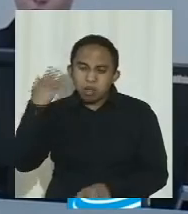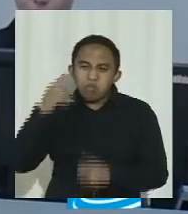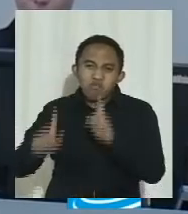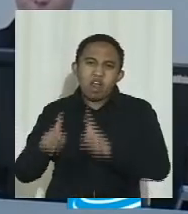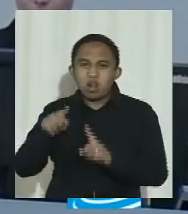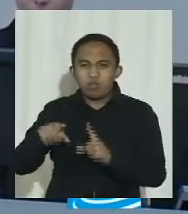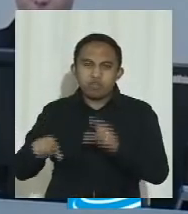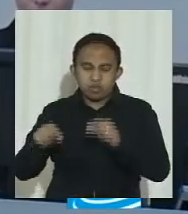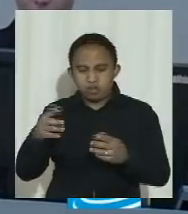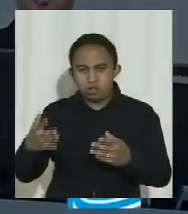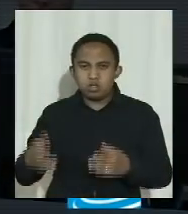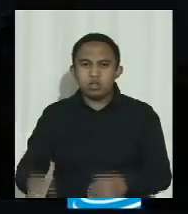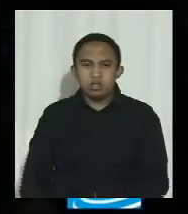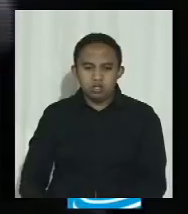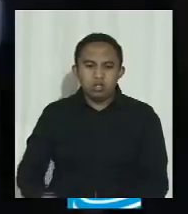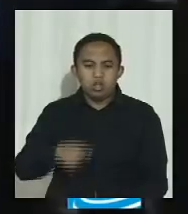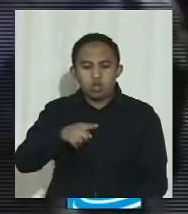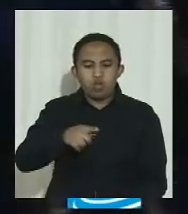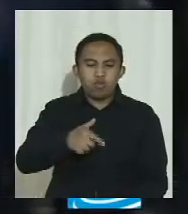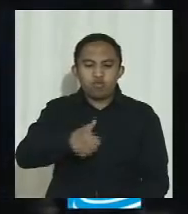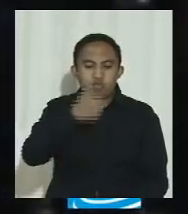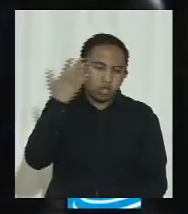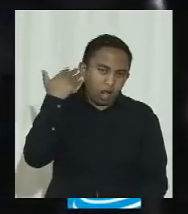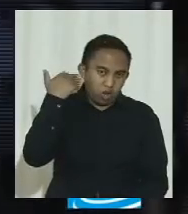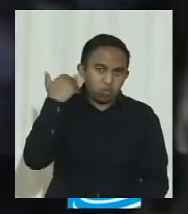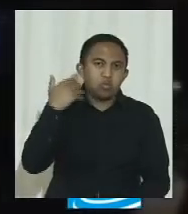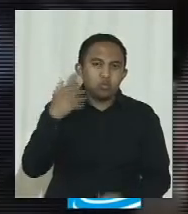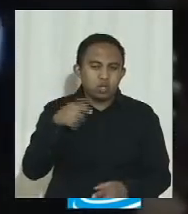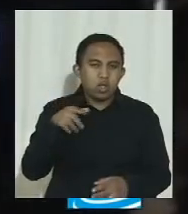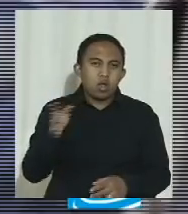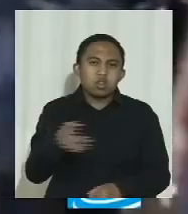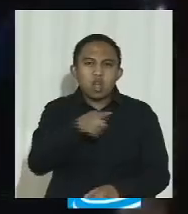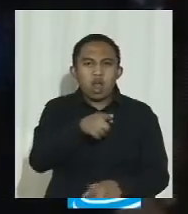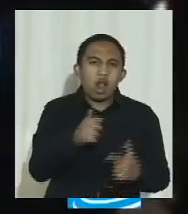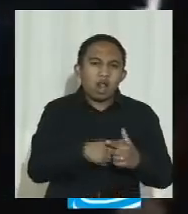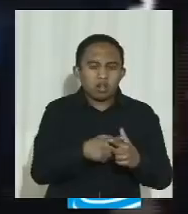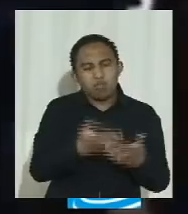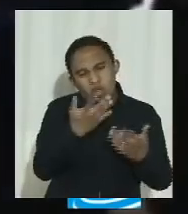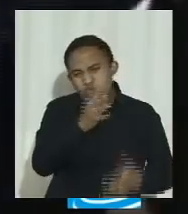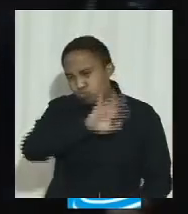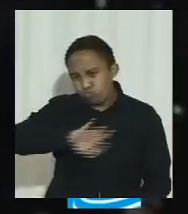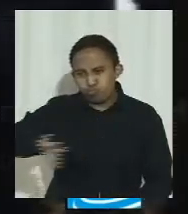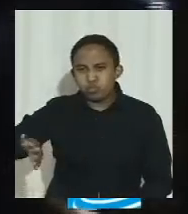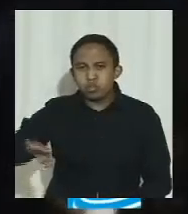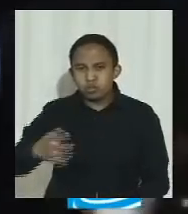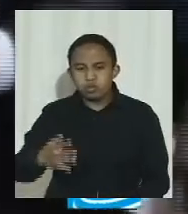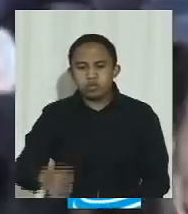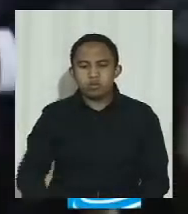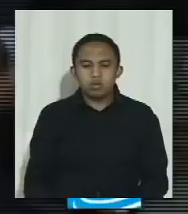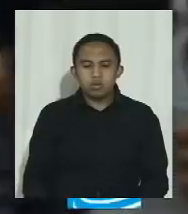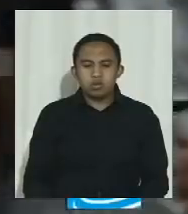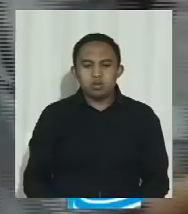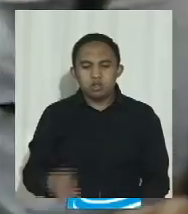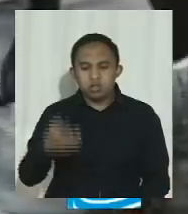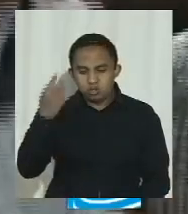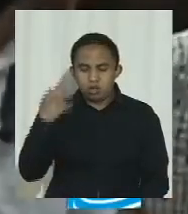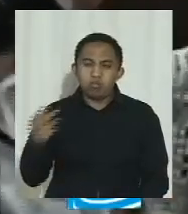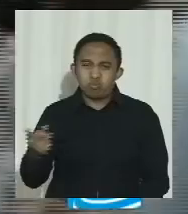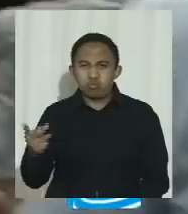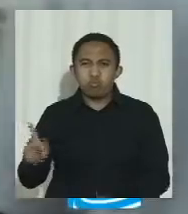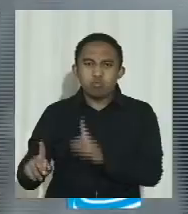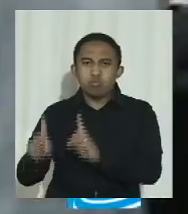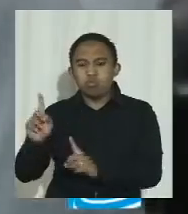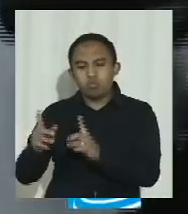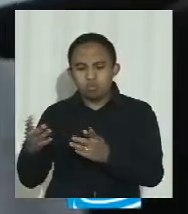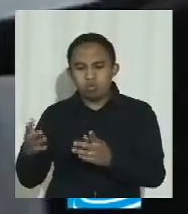Afaka miala any Bruxelles izy rehefa natao sesitany nandritry ny 10 taona. Ny fanolanana teo amin'izy roa tontara teo